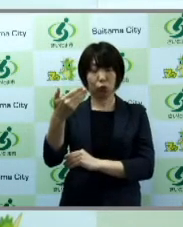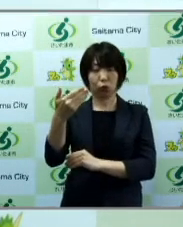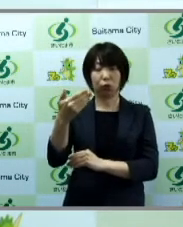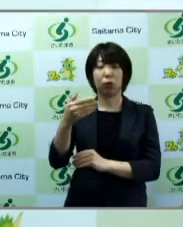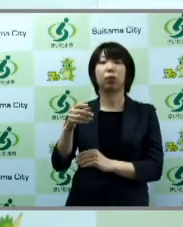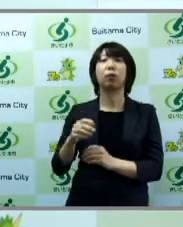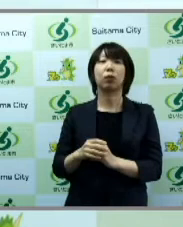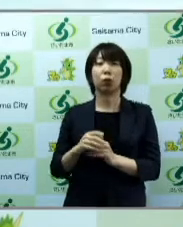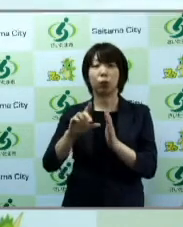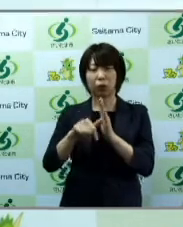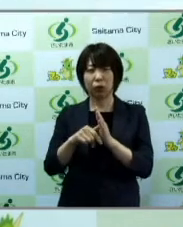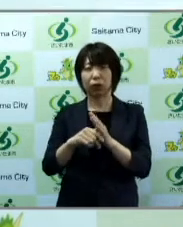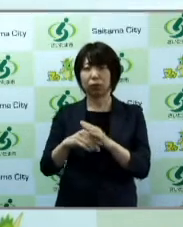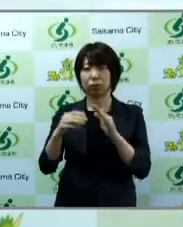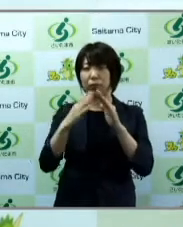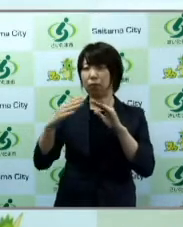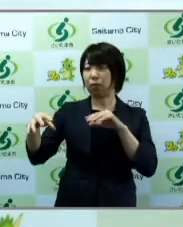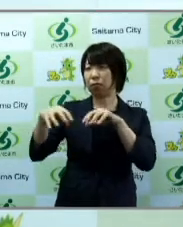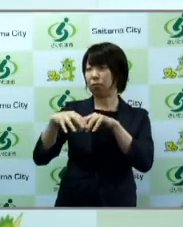近所のおばあちゃんがですね、